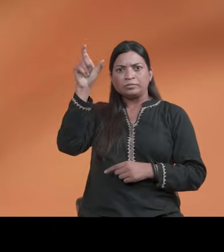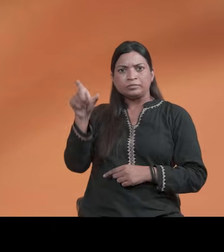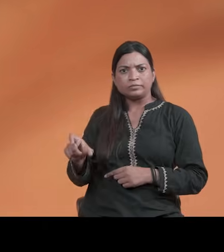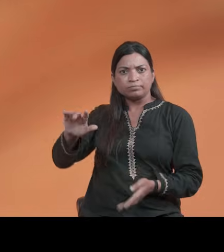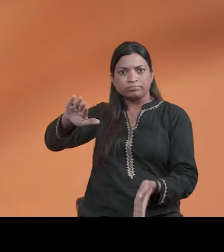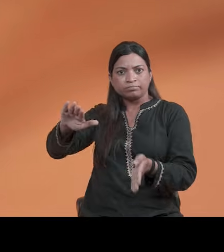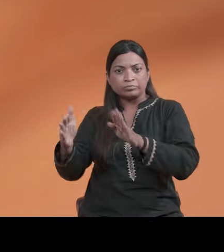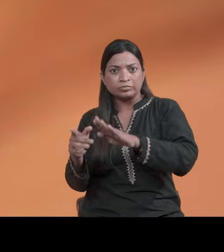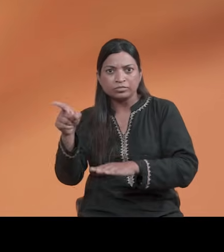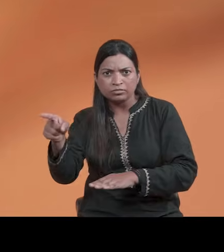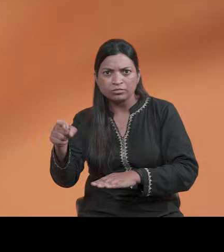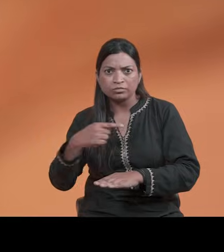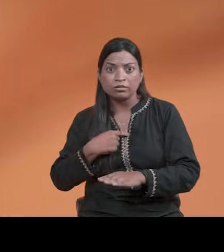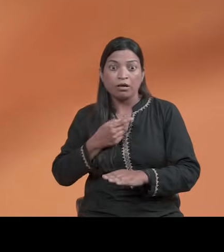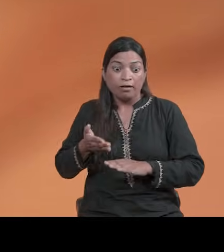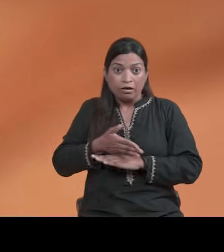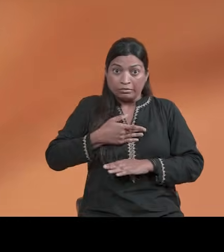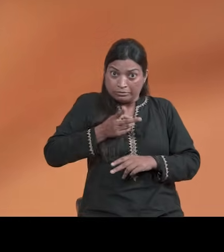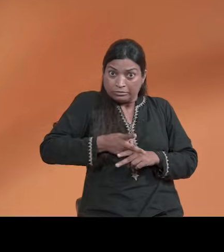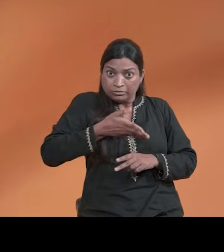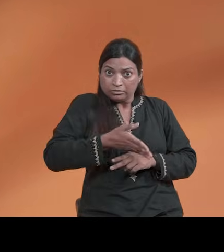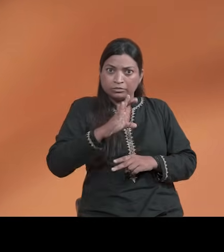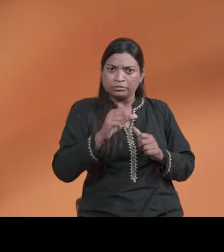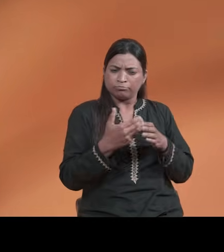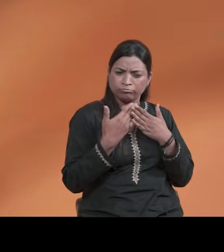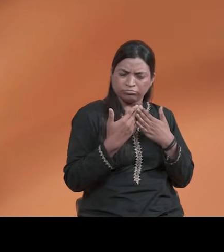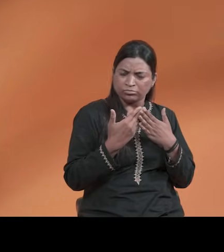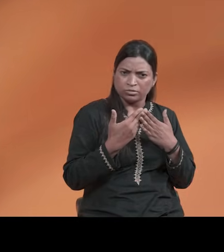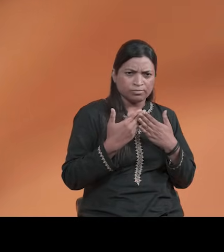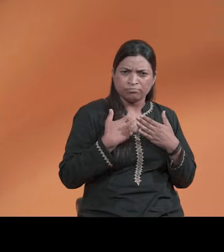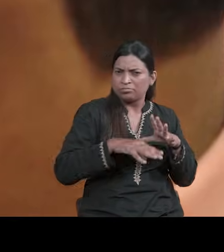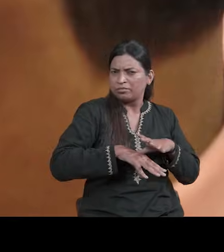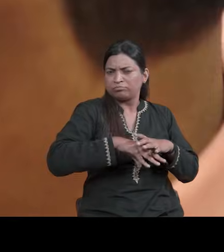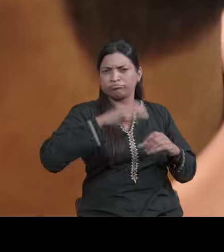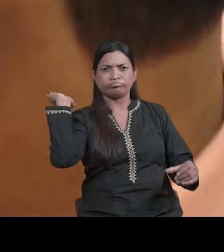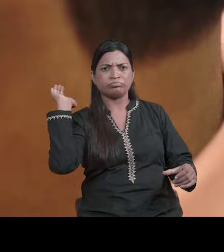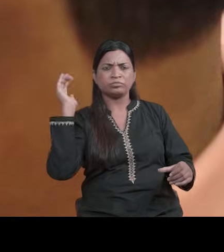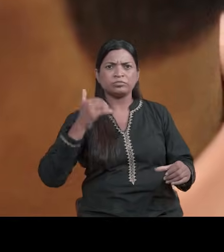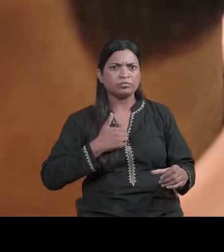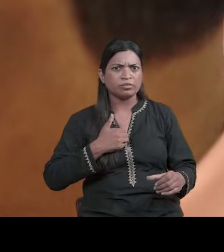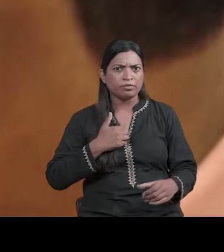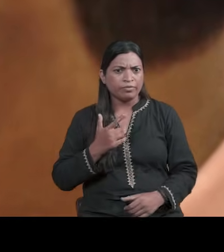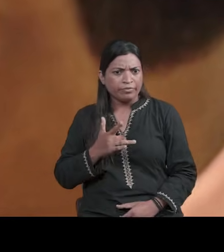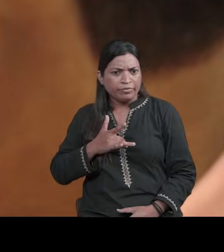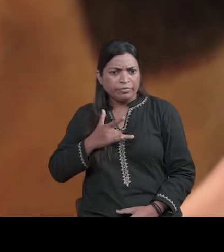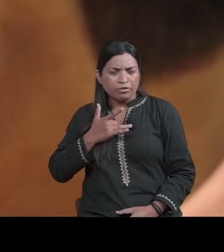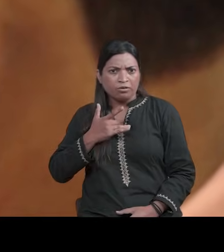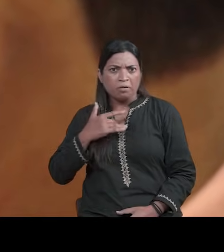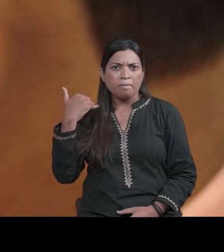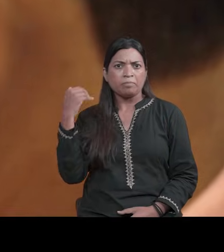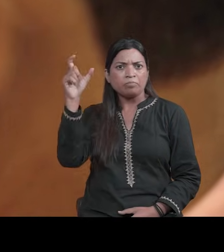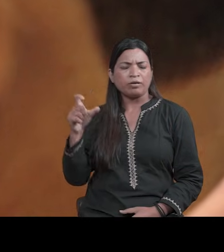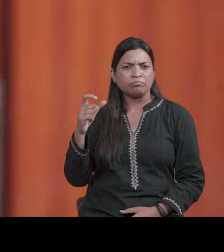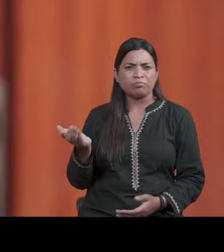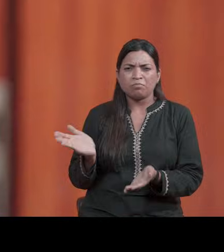दिया। मैं सीए की पढ़ाई कर रहा था, बट वो पढ़ाई फिर मैंने छोड़ के, और मुझे ऐसा लगा कि मेरा भाई मुझे टच कर रहा है,